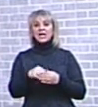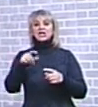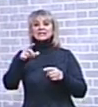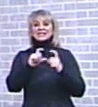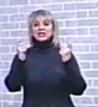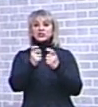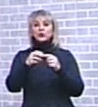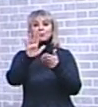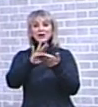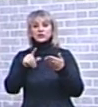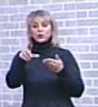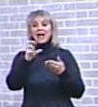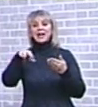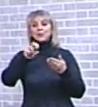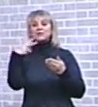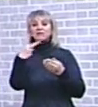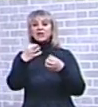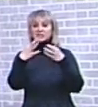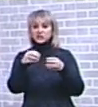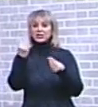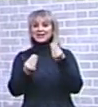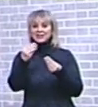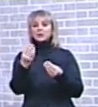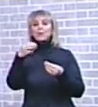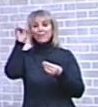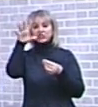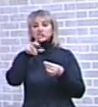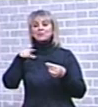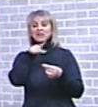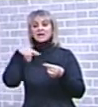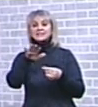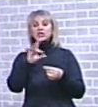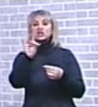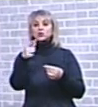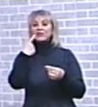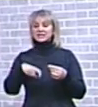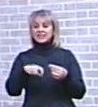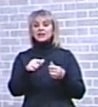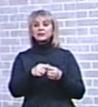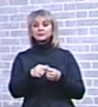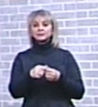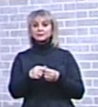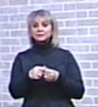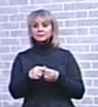Стадион прощен. На «Олимпе-2» разрешили играть матч чемпионата России «Ростов-Краснодар».